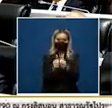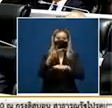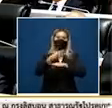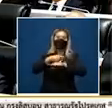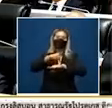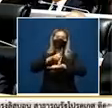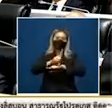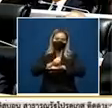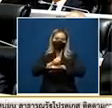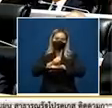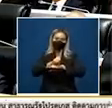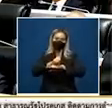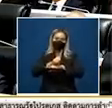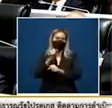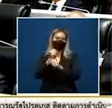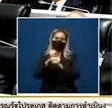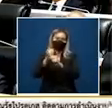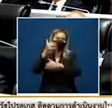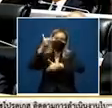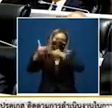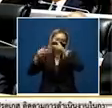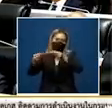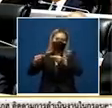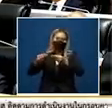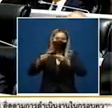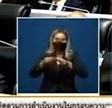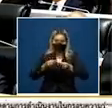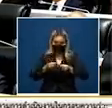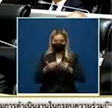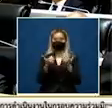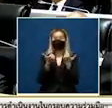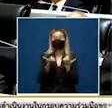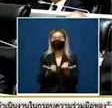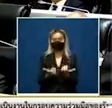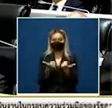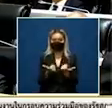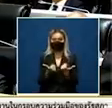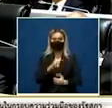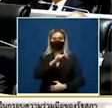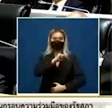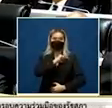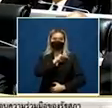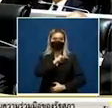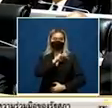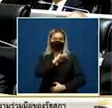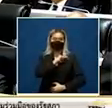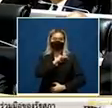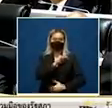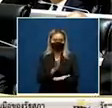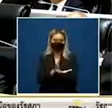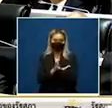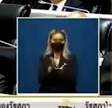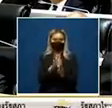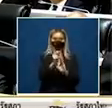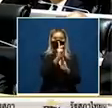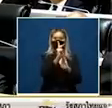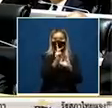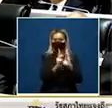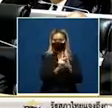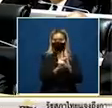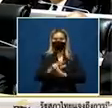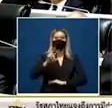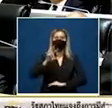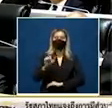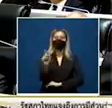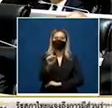ำนึกการทำหน้าที่ปกป้องสิ่งที่เรารักใครจะร่วมสู้กับเราบ้างก็แล้วแต่